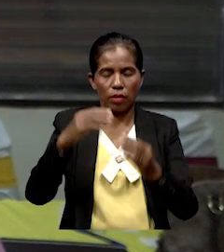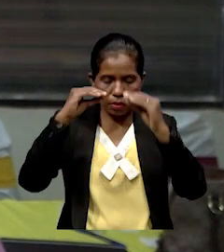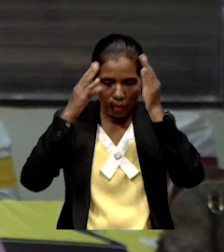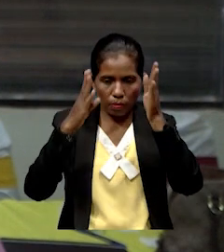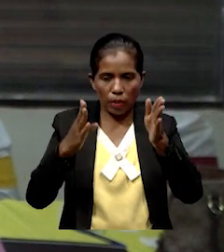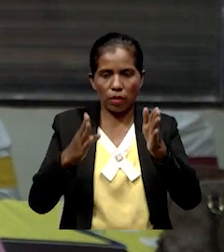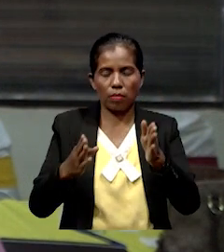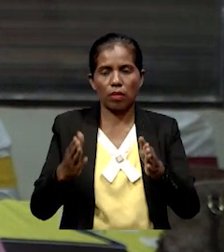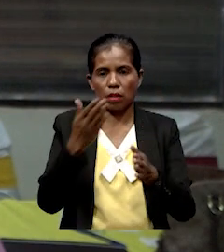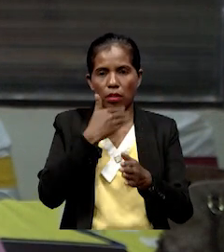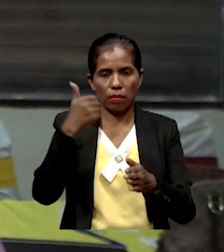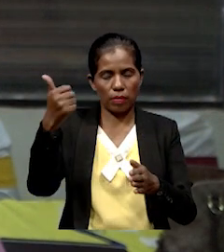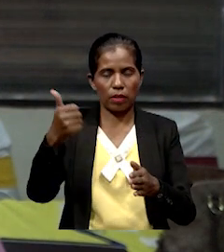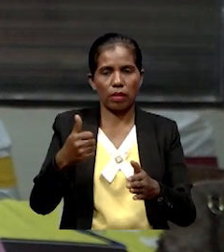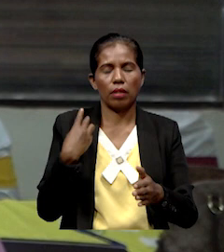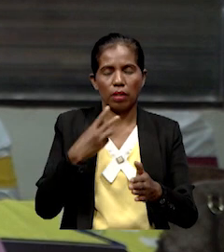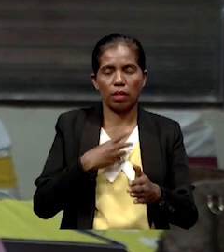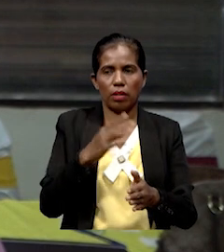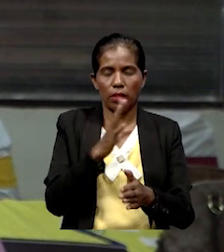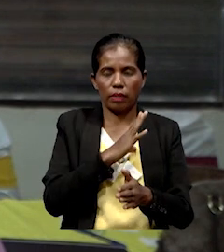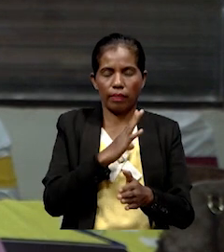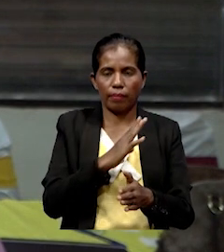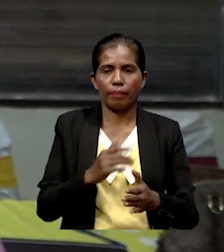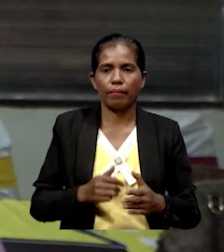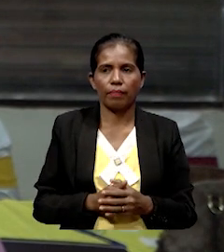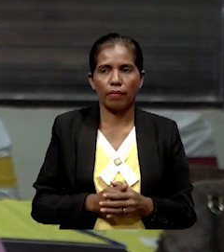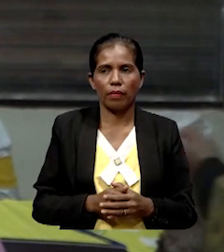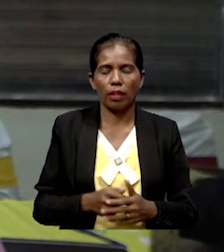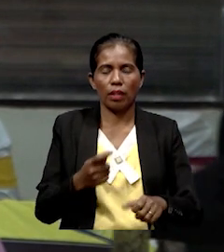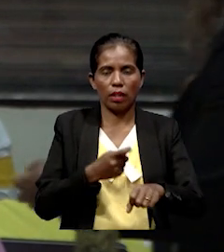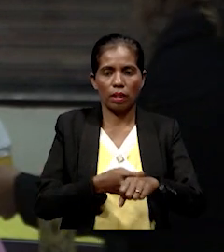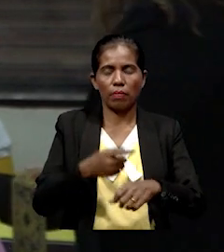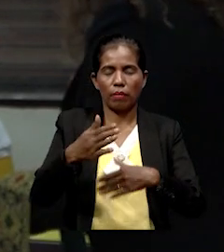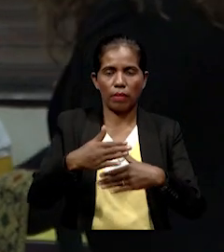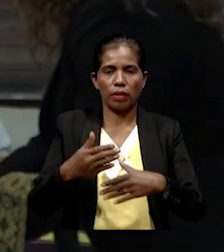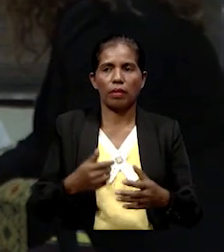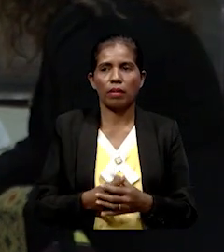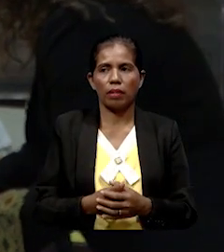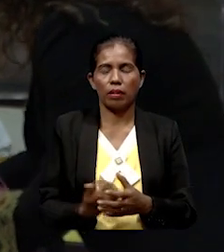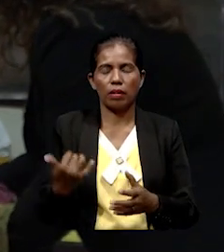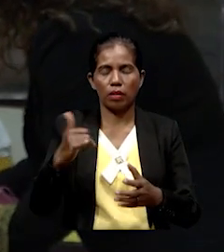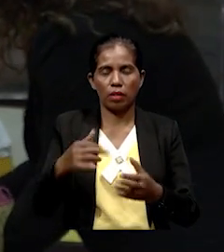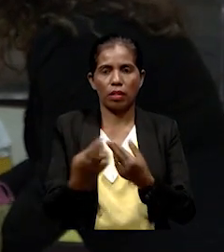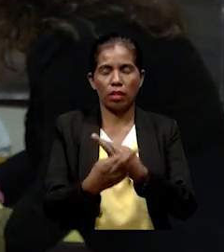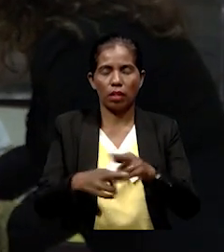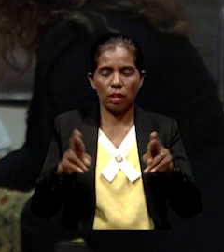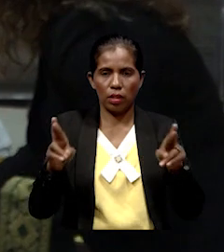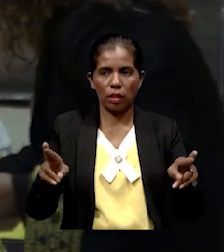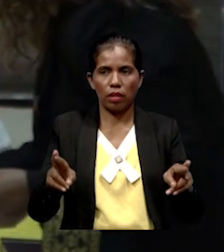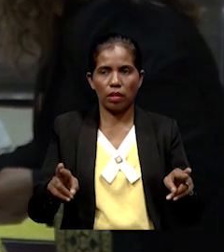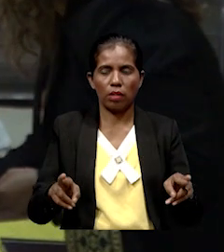drt lebih it's perkatakan Kya tempo badak conditioner resultado